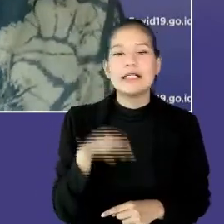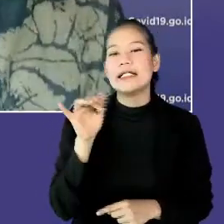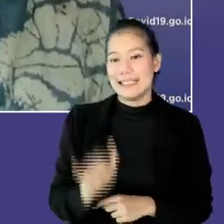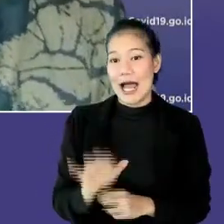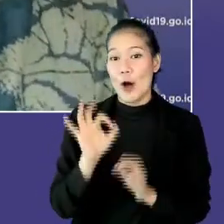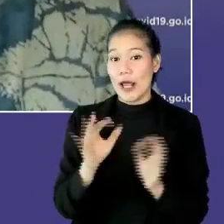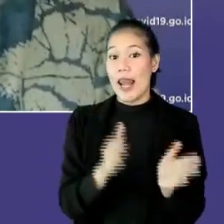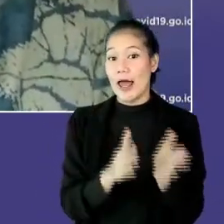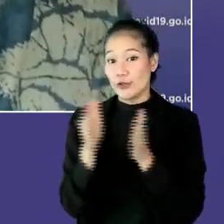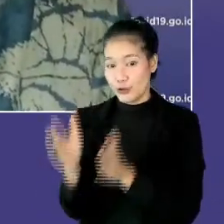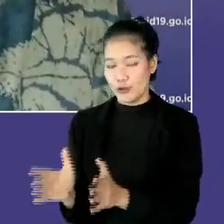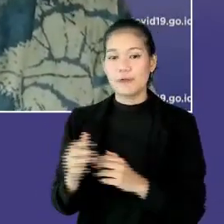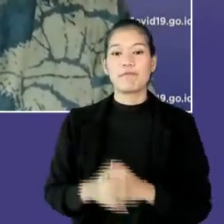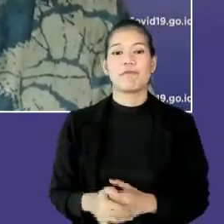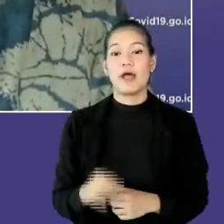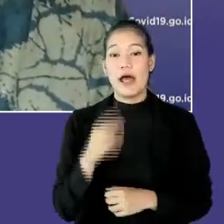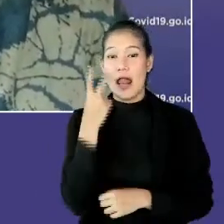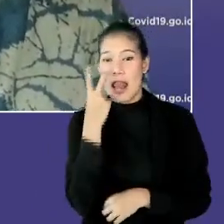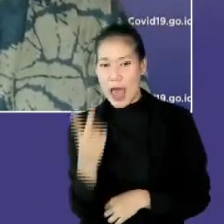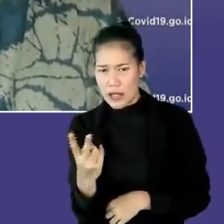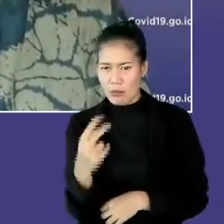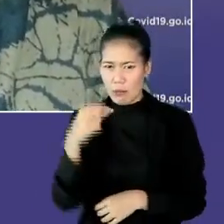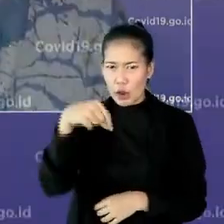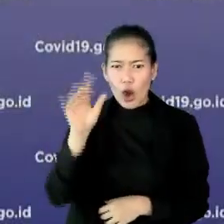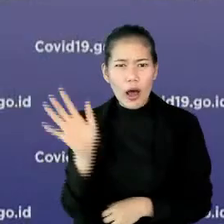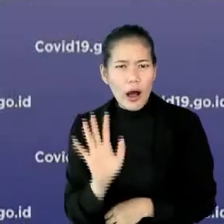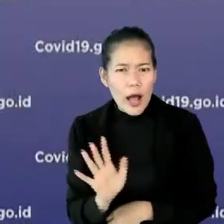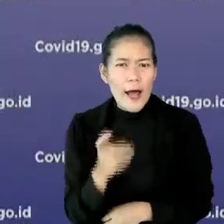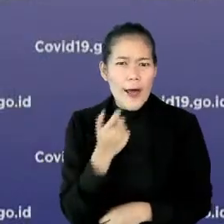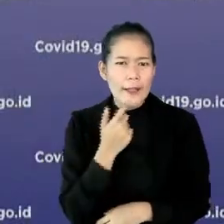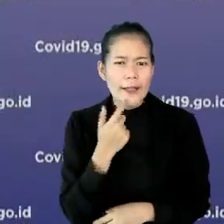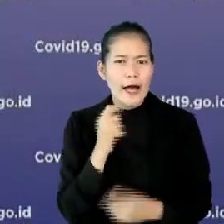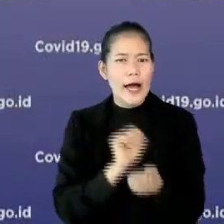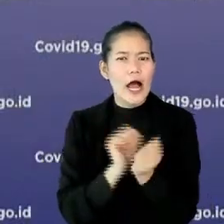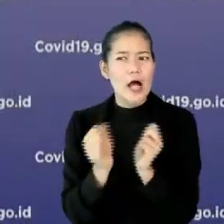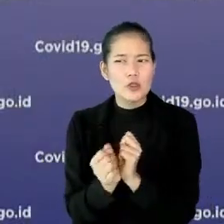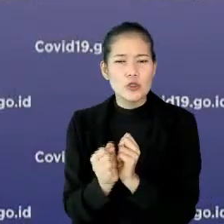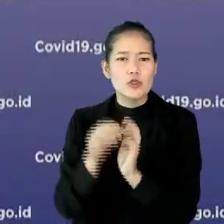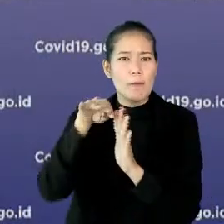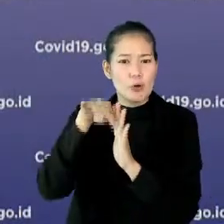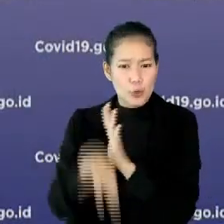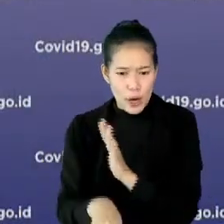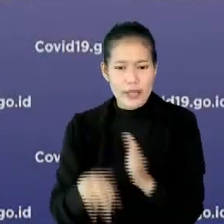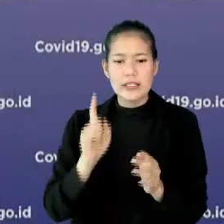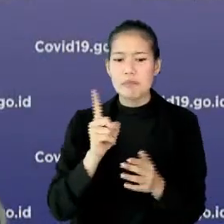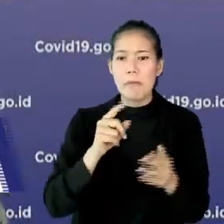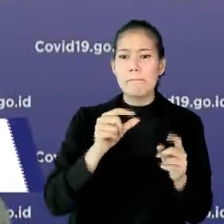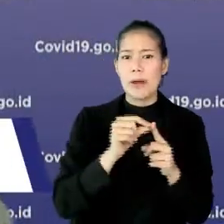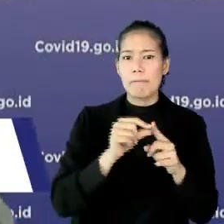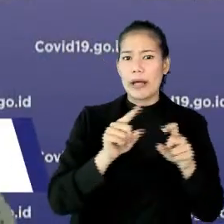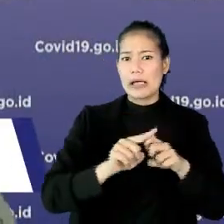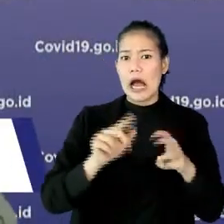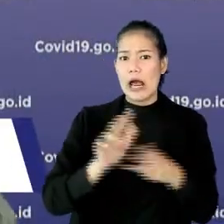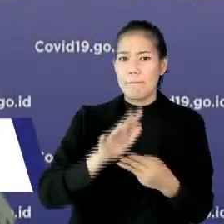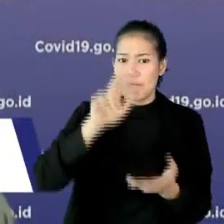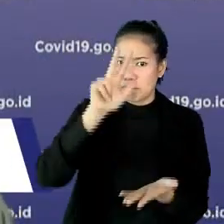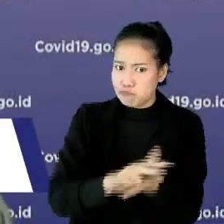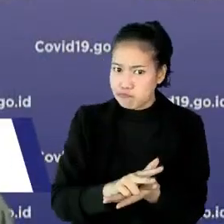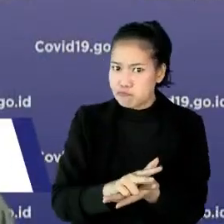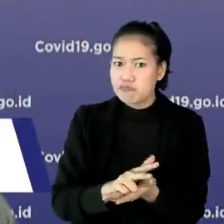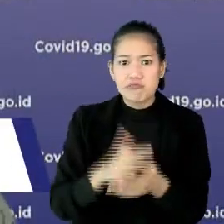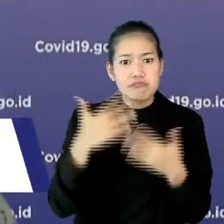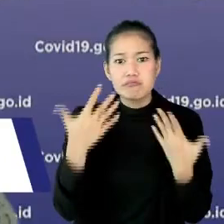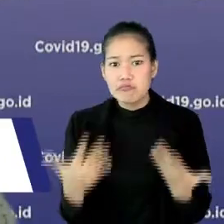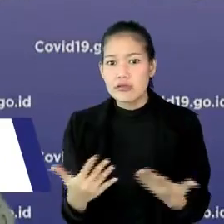Dokter Lola. Jadi untuk melihat apakah benar penurunan dengan pengetatan ini berdampak pada penurunan